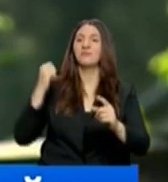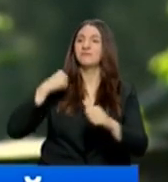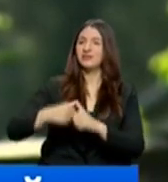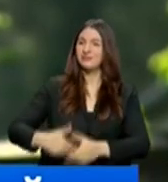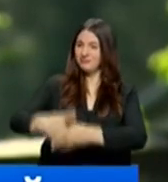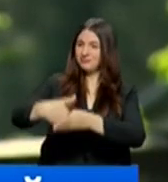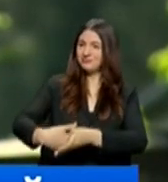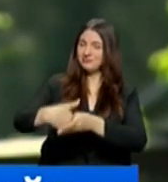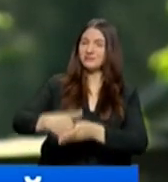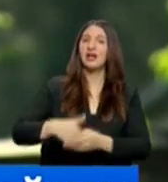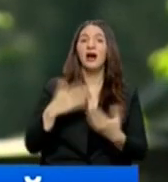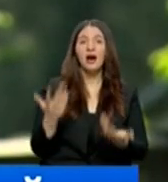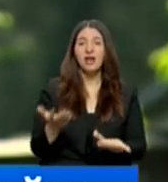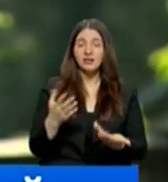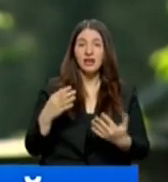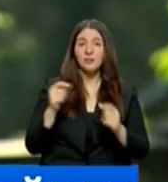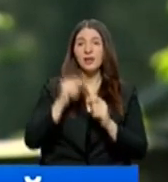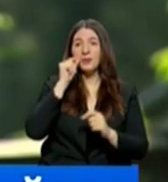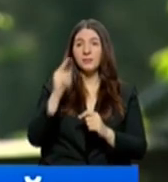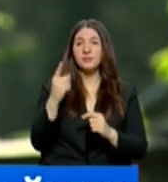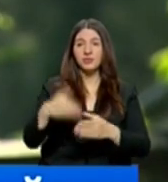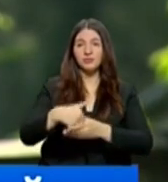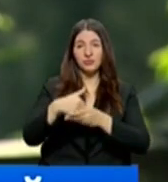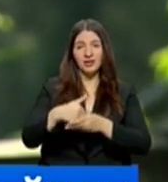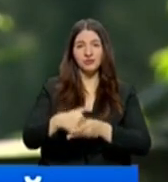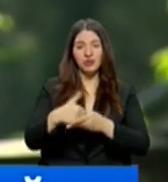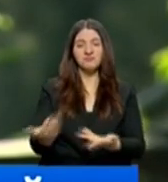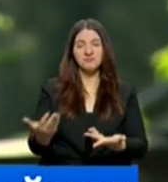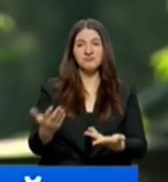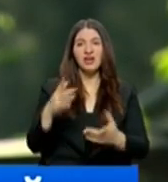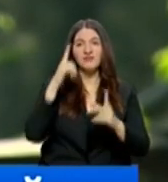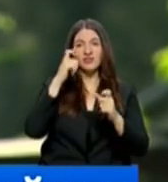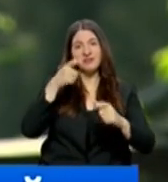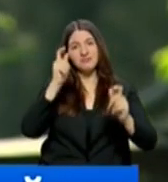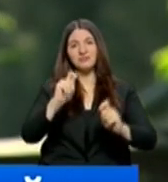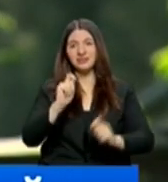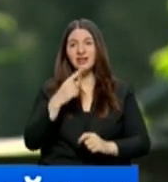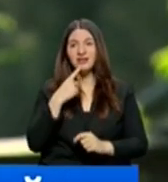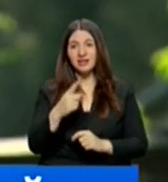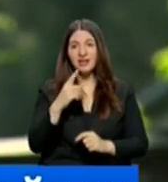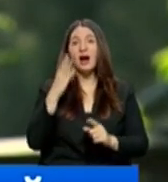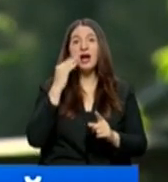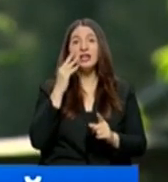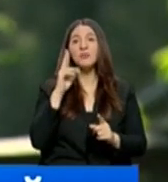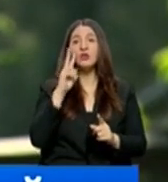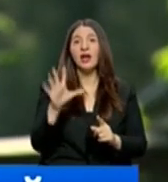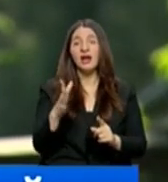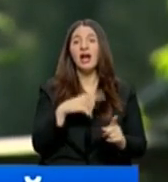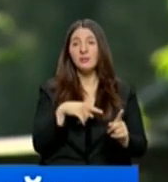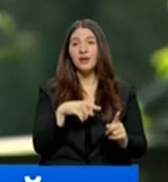bir tokalaştık. Hatta Sayın Arınç bir tokalaşalım, fotoğraf çeksinler. Anladığım kadarıyla